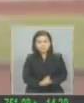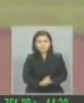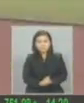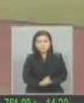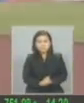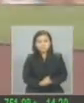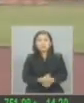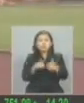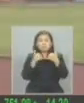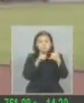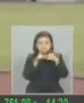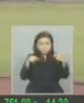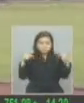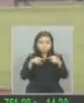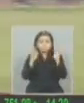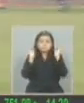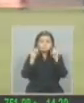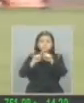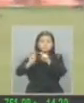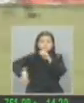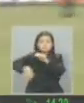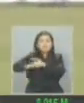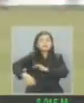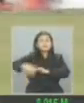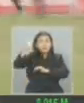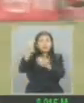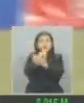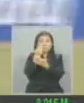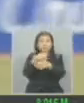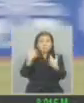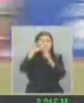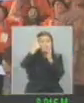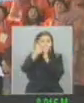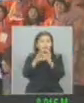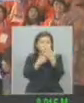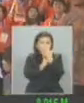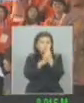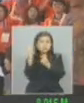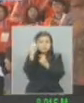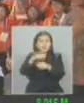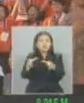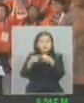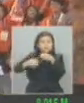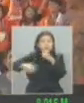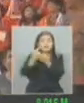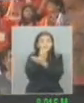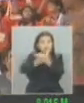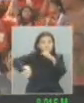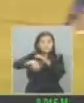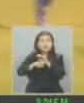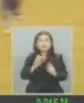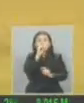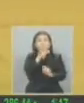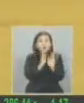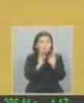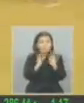เกมนี้แฟนเจ้าถิ่นได้เป็นฝ่ายเฮหลังจบเกมการแข่งขันและภาพที่ประทับใจก็คือการที่นักเตะของทีมเดินมาขอบคุณแฟนๆเ